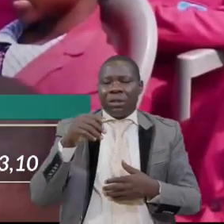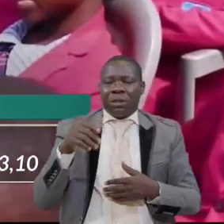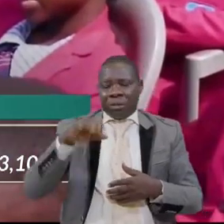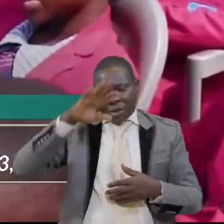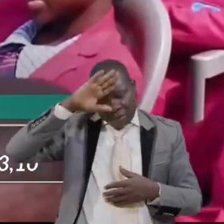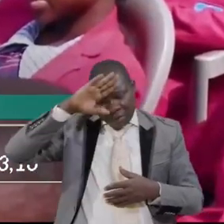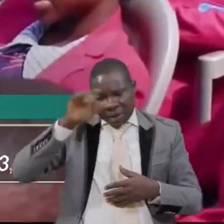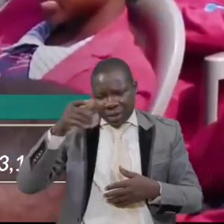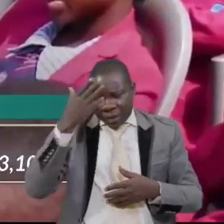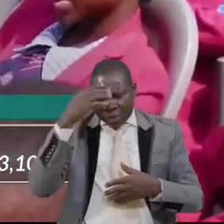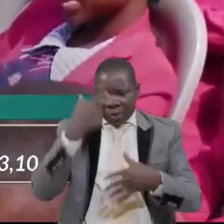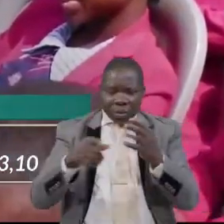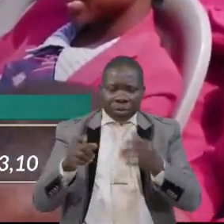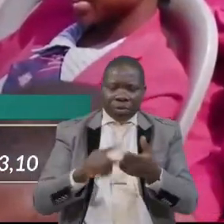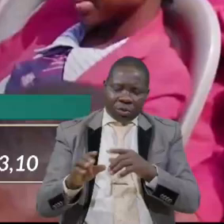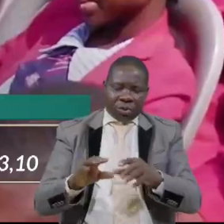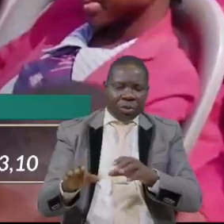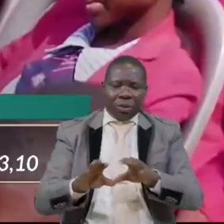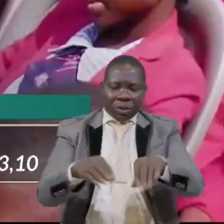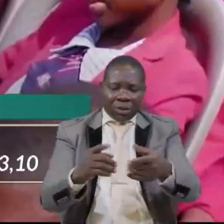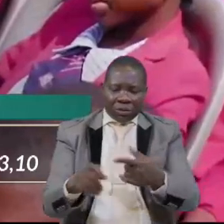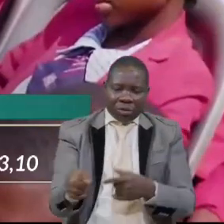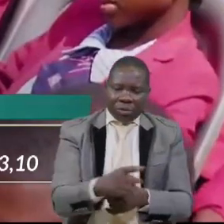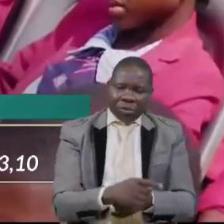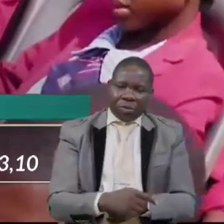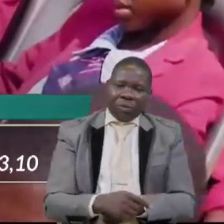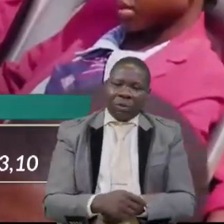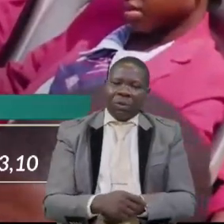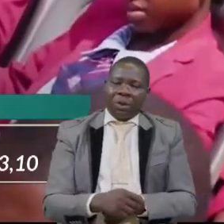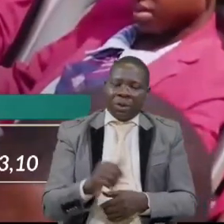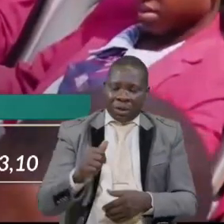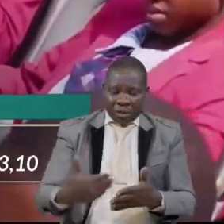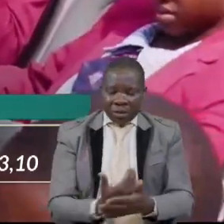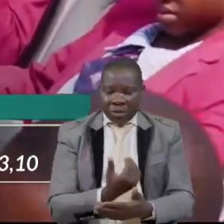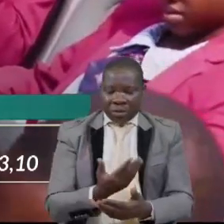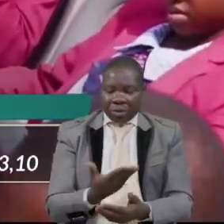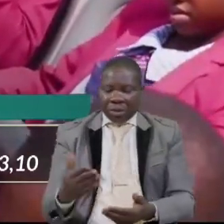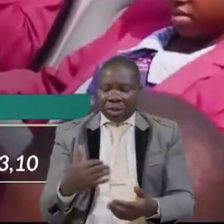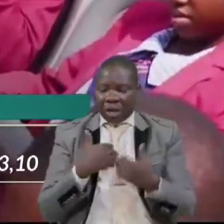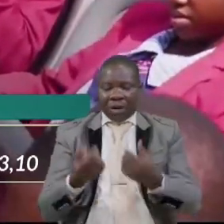faut. Et ils prescrivent toujours la même chose. Maintenant, un nouveau produit est venu.